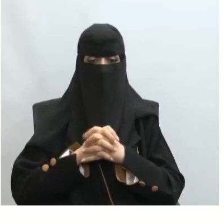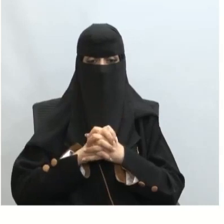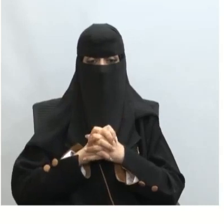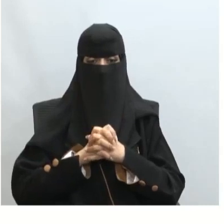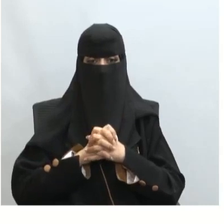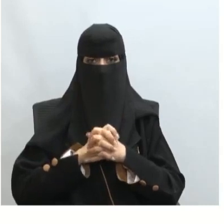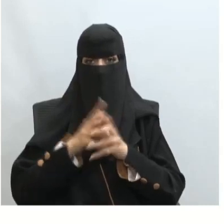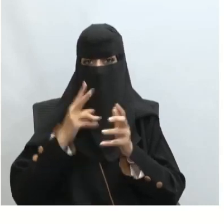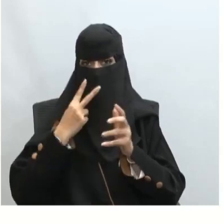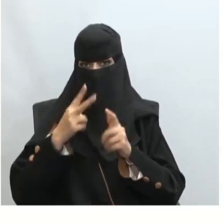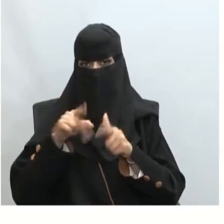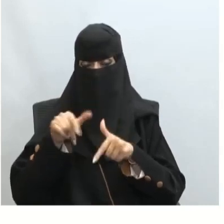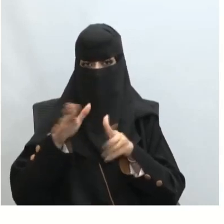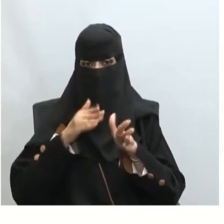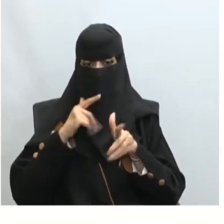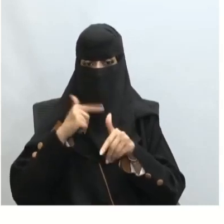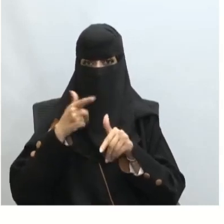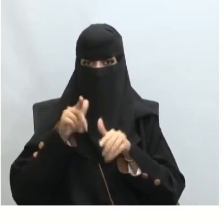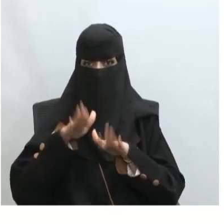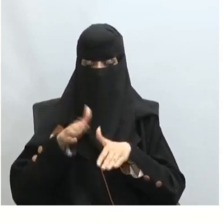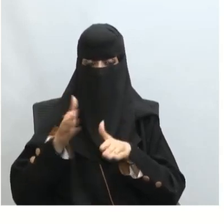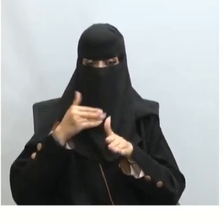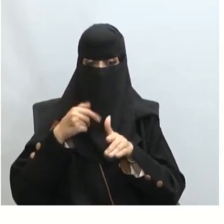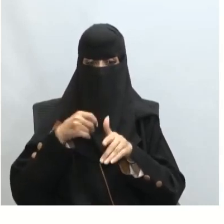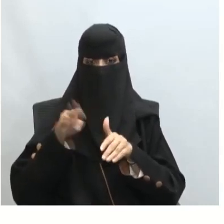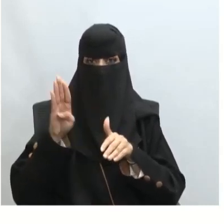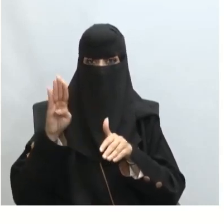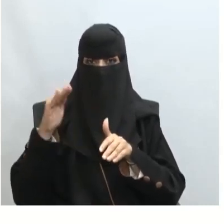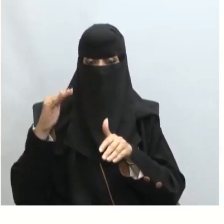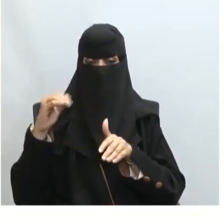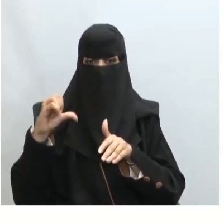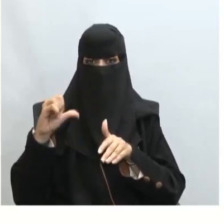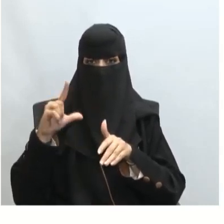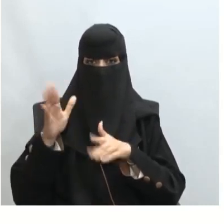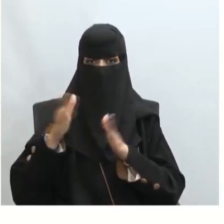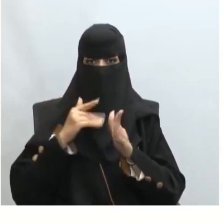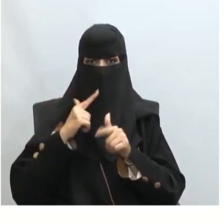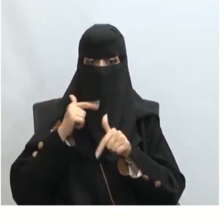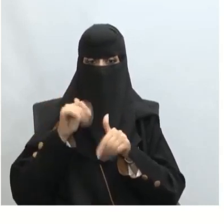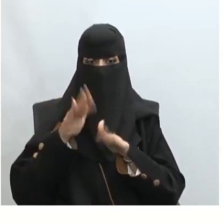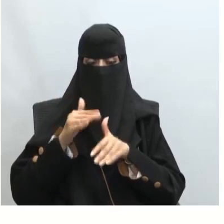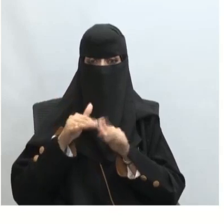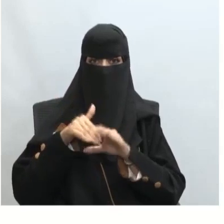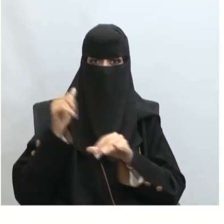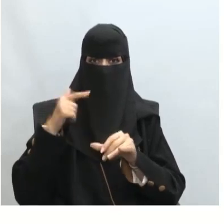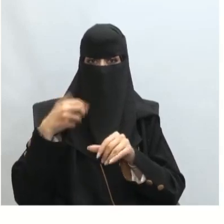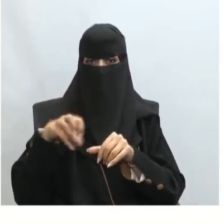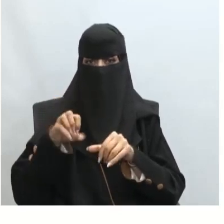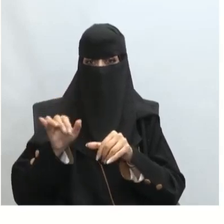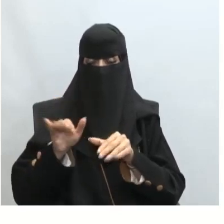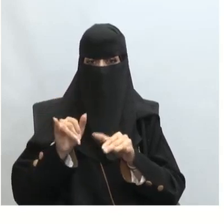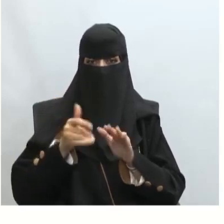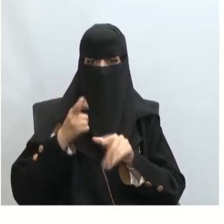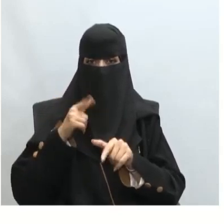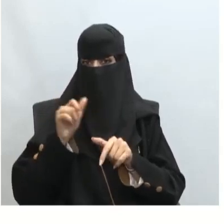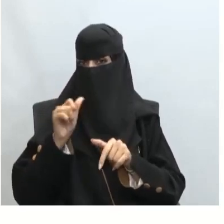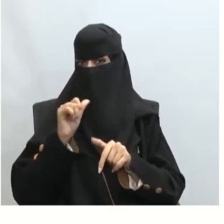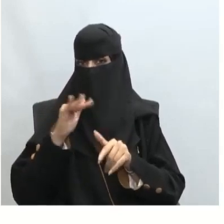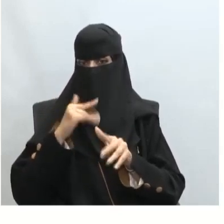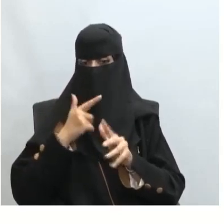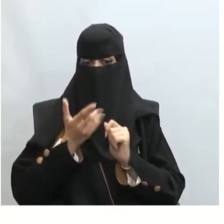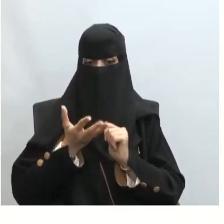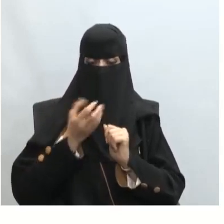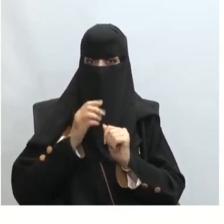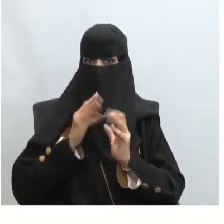لاحظ الان ايضا لديك كحول كحول وايضا نسحب جزء ماء ولكن ماذا